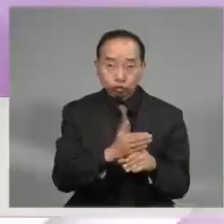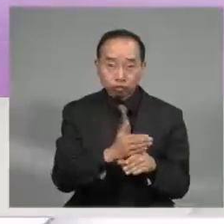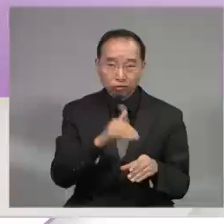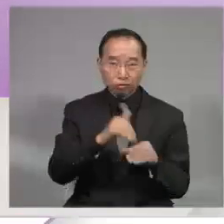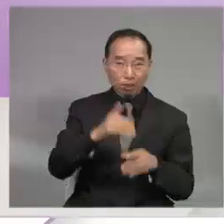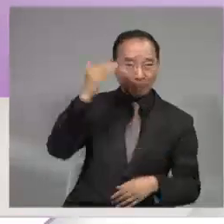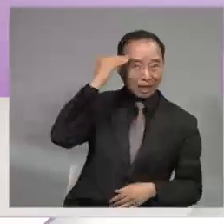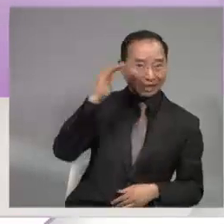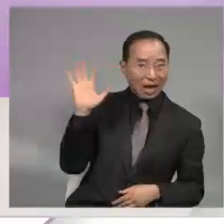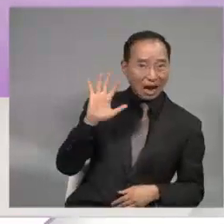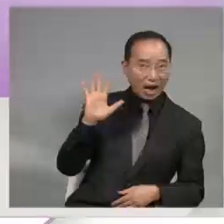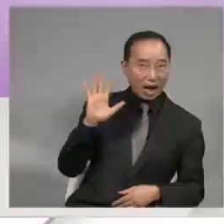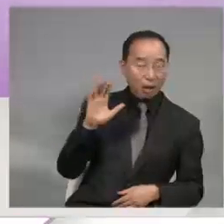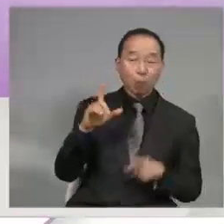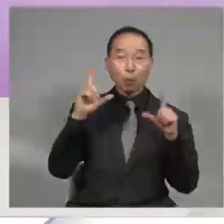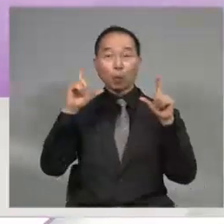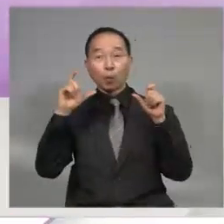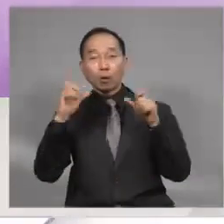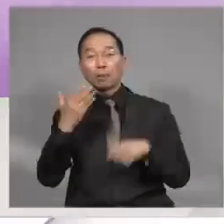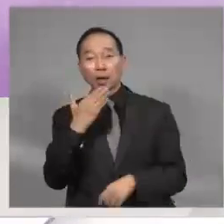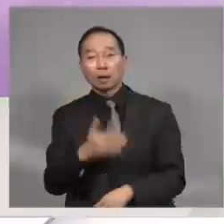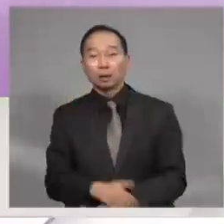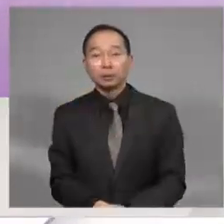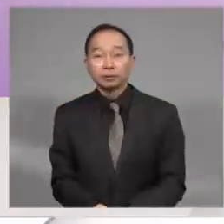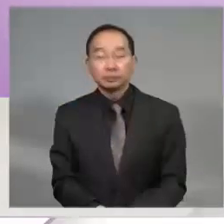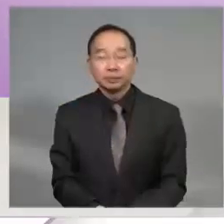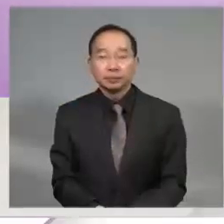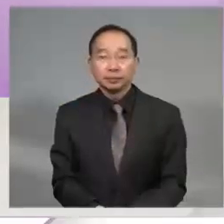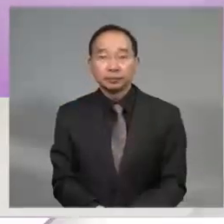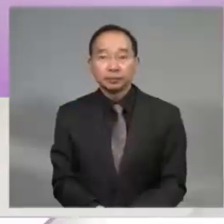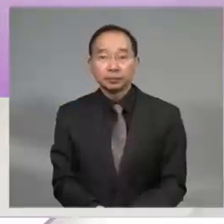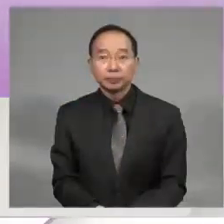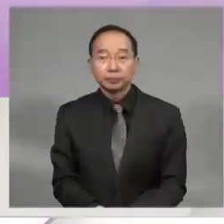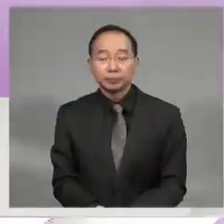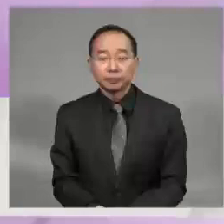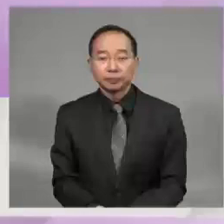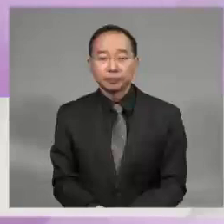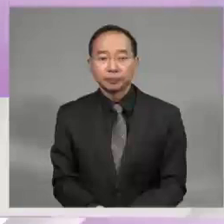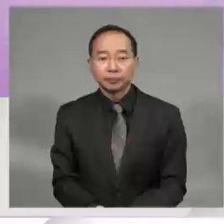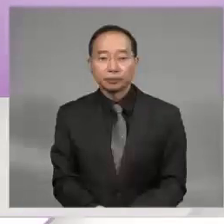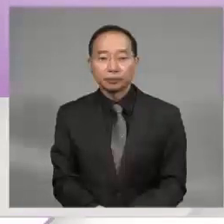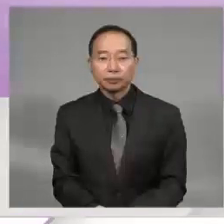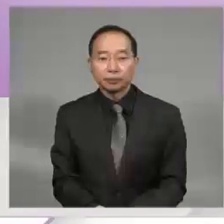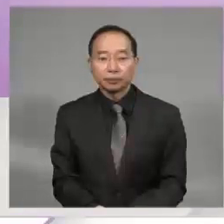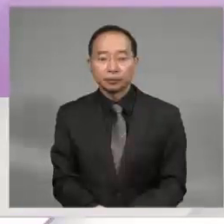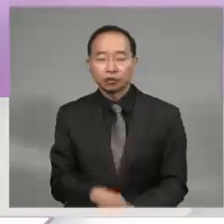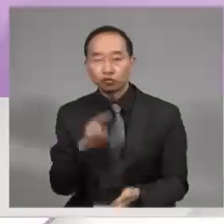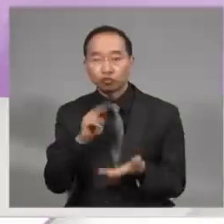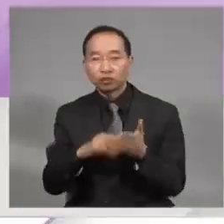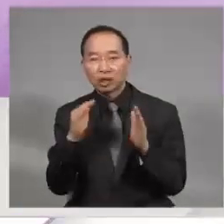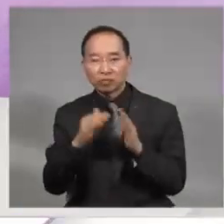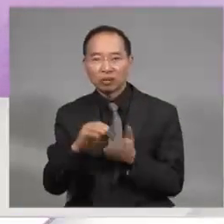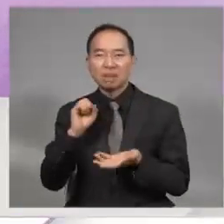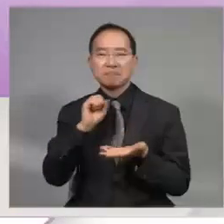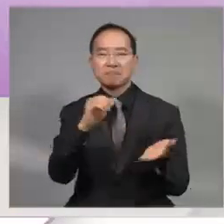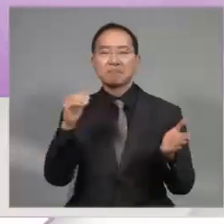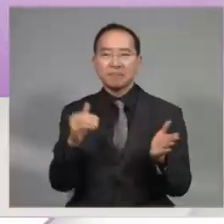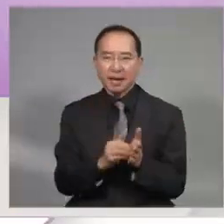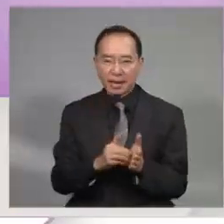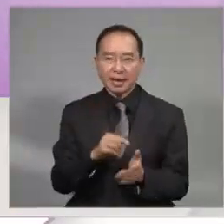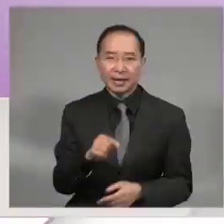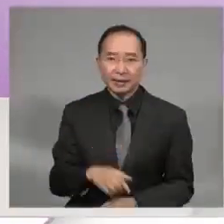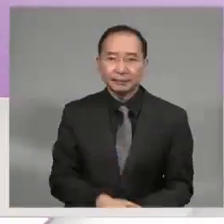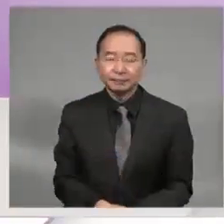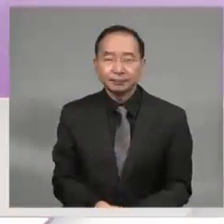되지 않는 선에서 네, 그런 식으로 네. 자, 우체국에 전달된 관외